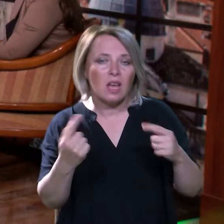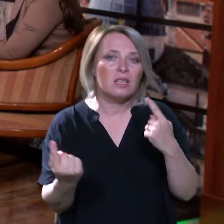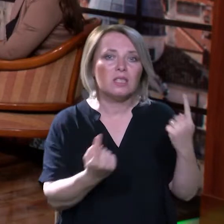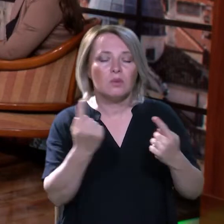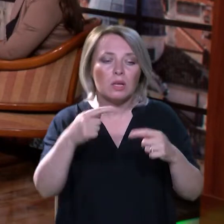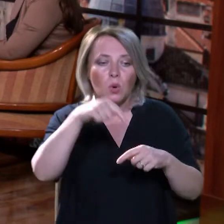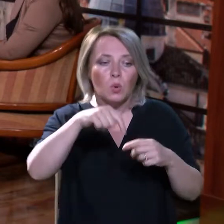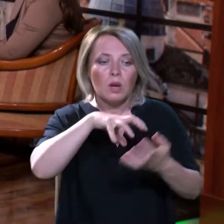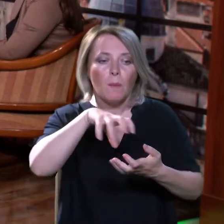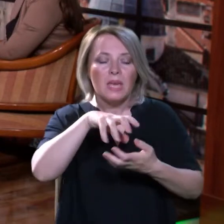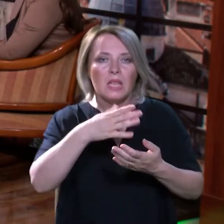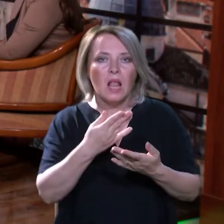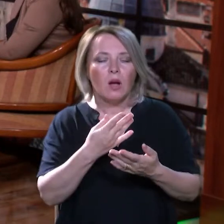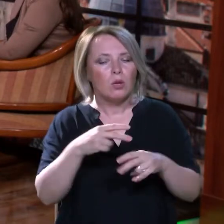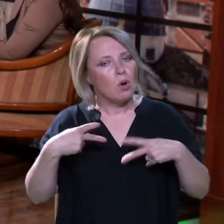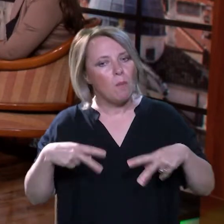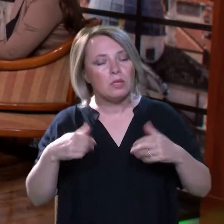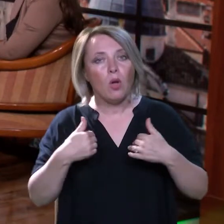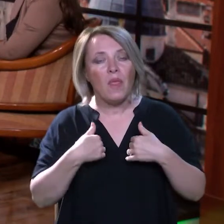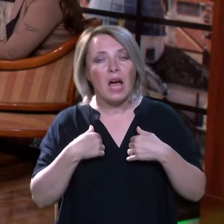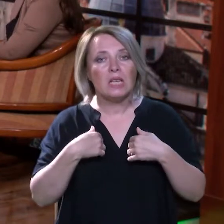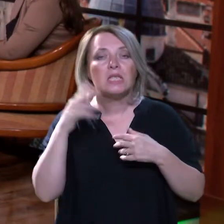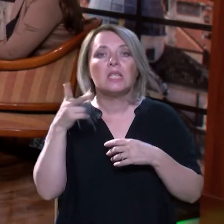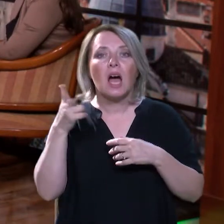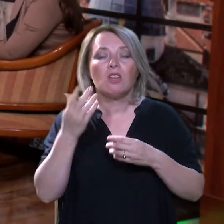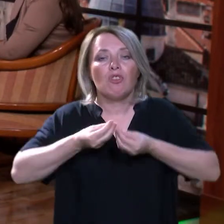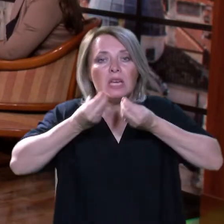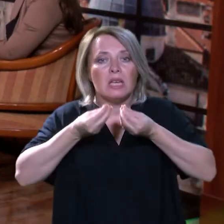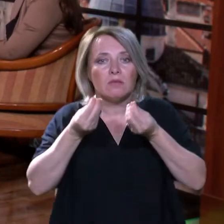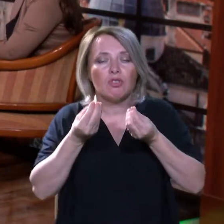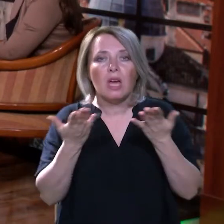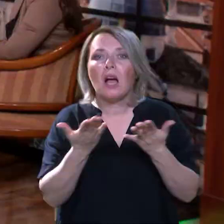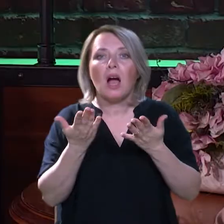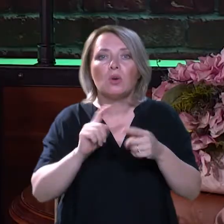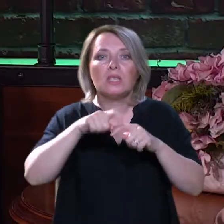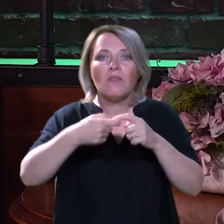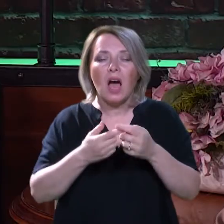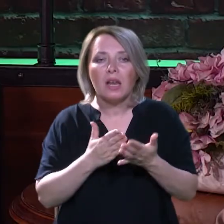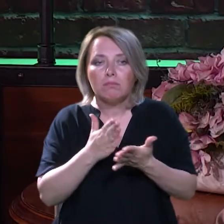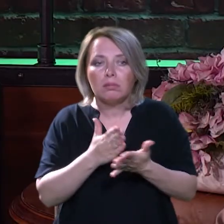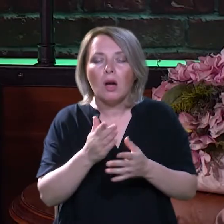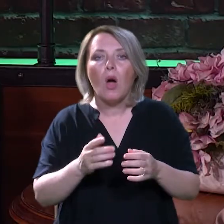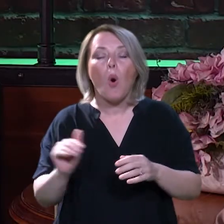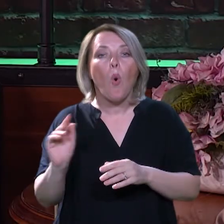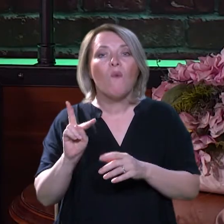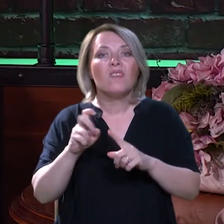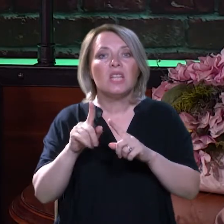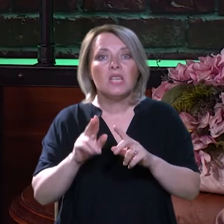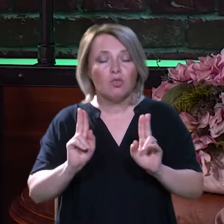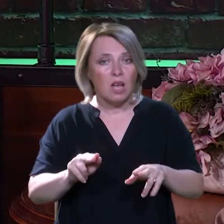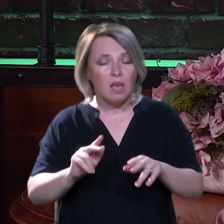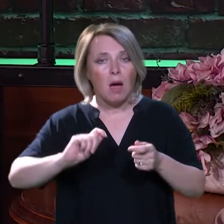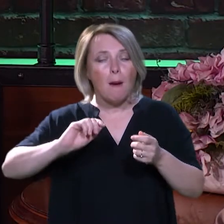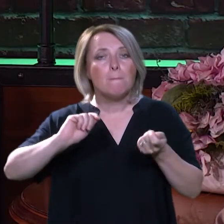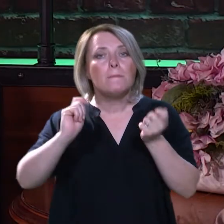su ugrožavajuće. Onda traže od nas izvještaj kako stvari funkcioniraju u vrtiću, kako je dijete, kako se ponaša, ima li